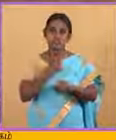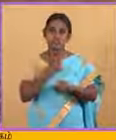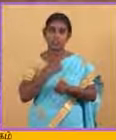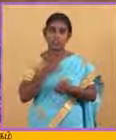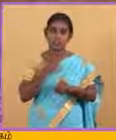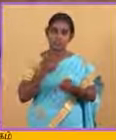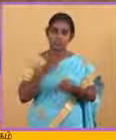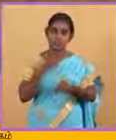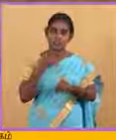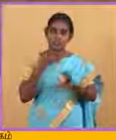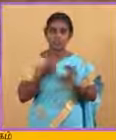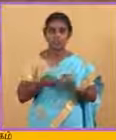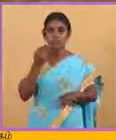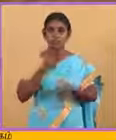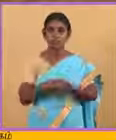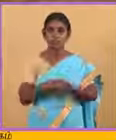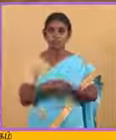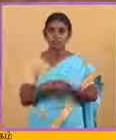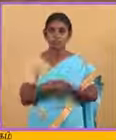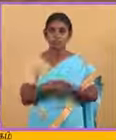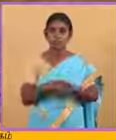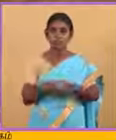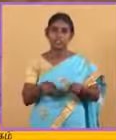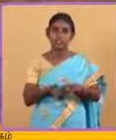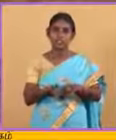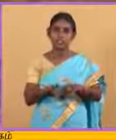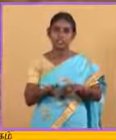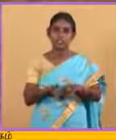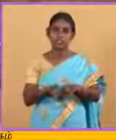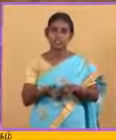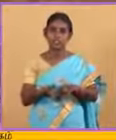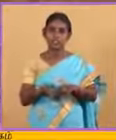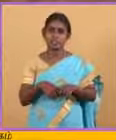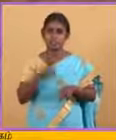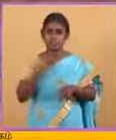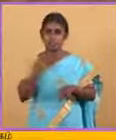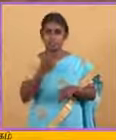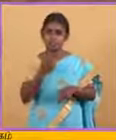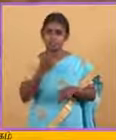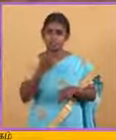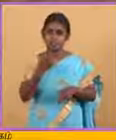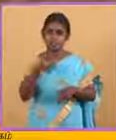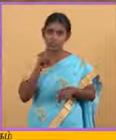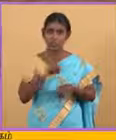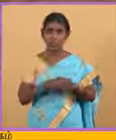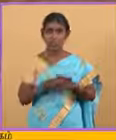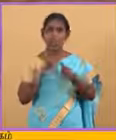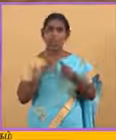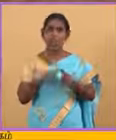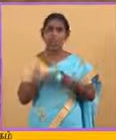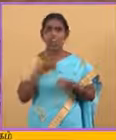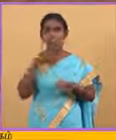புண்படுத்தியது என்று கூறினார். கூறிவிட்டு அவரே கேட்கின்றார், நான் கூறியது சரியா தவறா? அவரே பதிலையும் சொல்லிக்கிட்டார்,